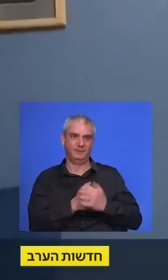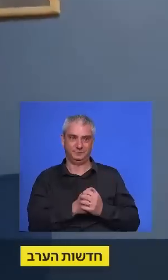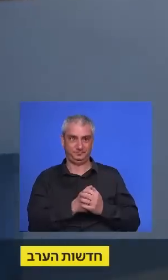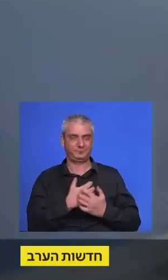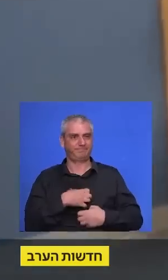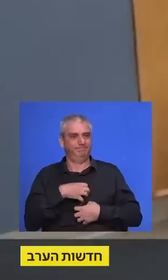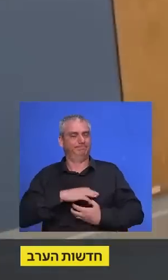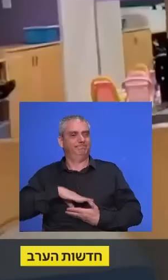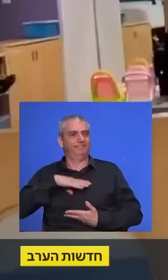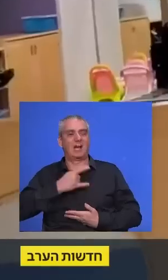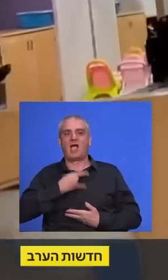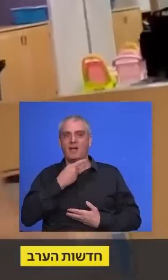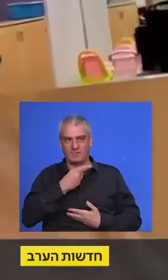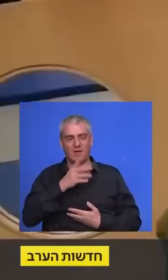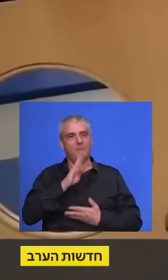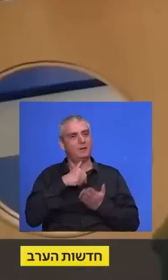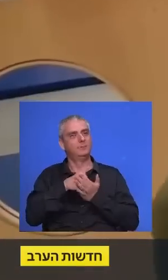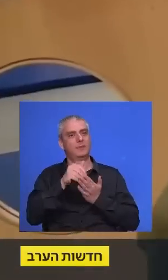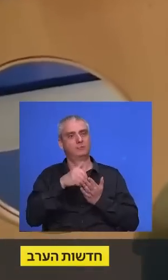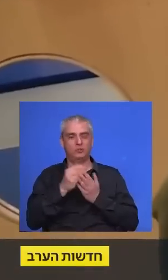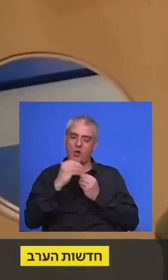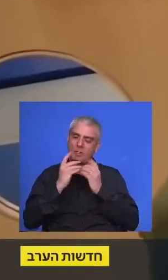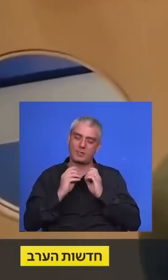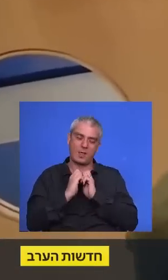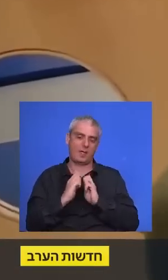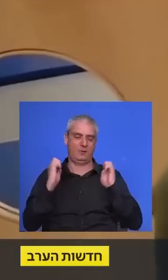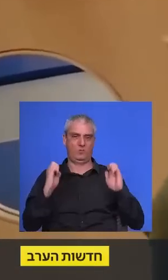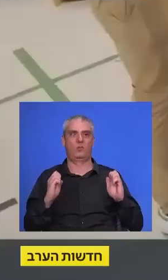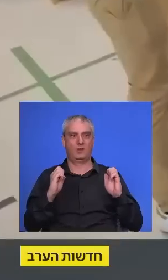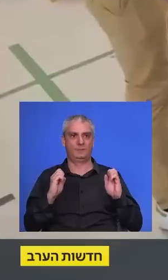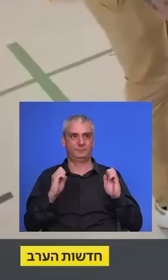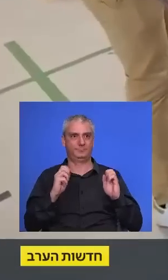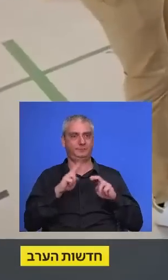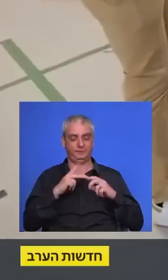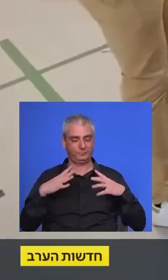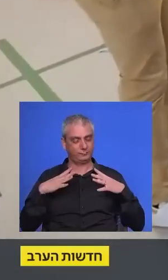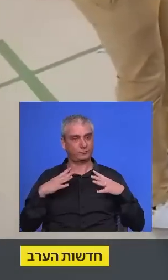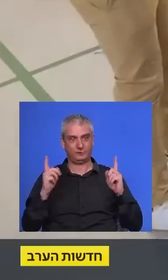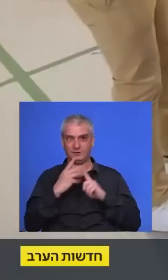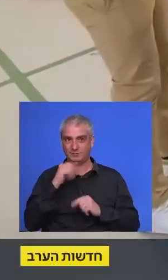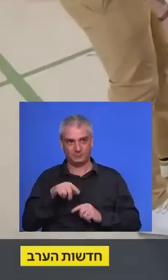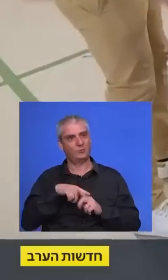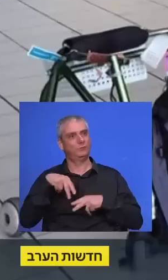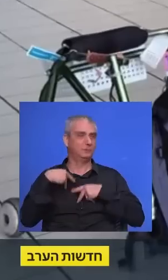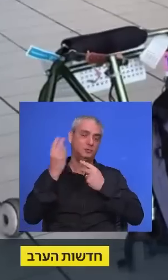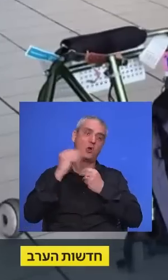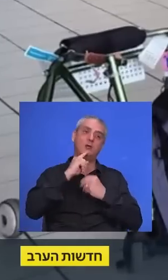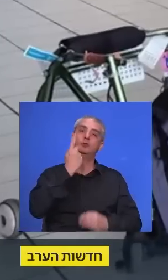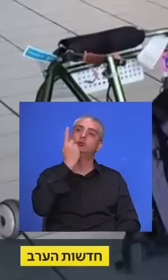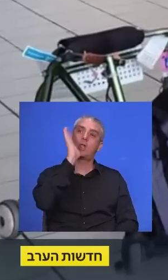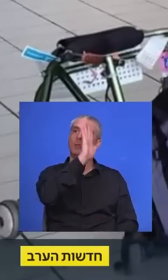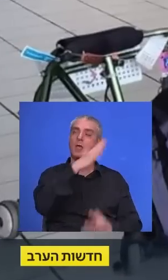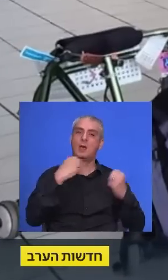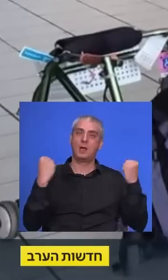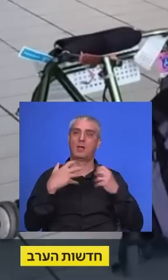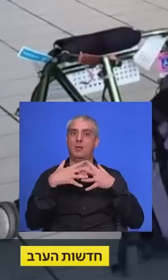בחוויה המרגשת הזאת, בערי ממשיך ולפניו עוד דרך ארוכה. אחרי חופשת המולדת הקצרה, הוא יחזור לעוד לפחות שנה של אימונים בארצות